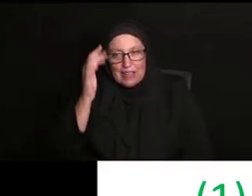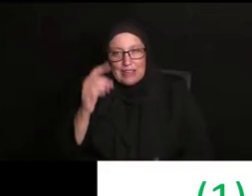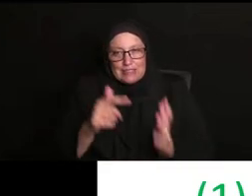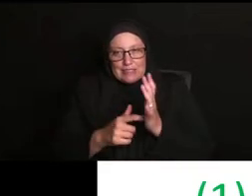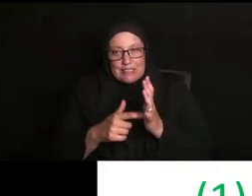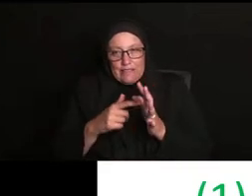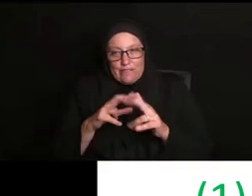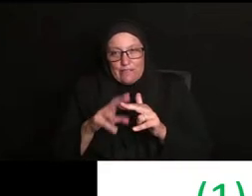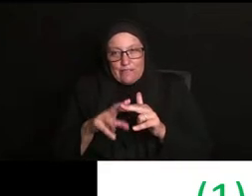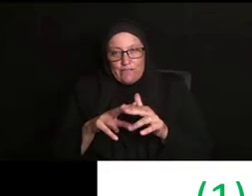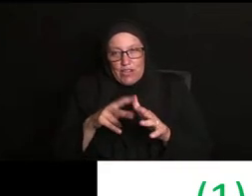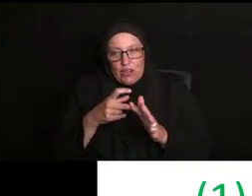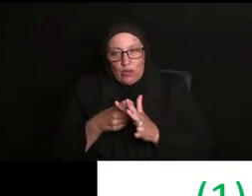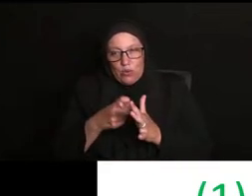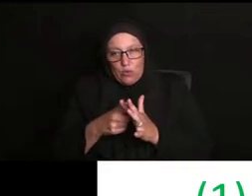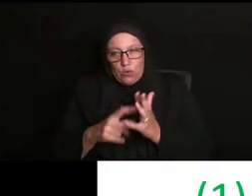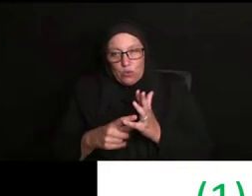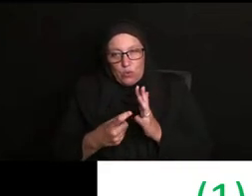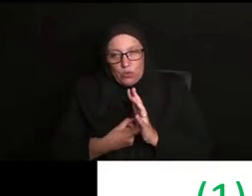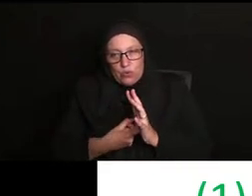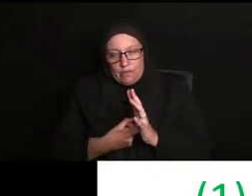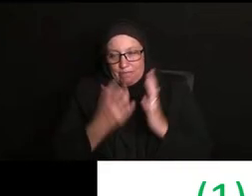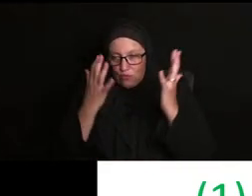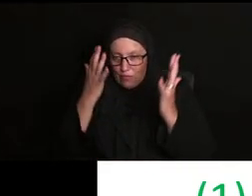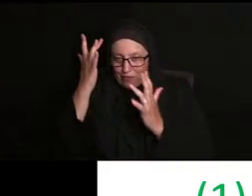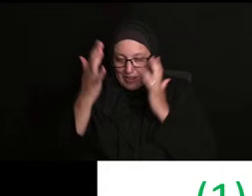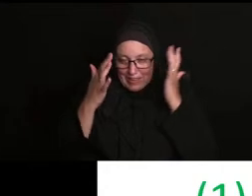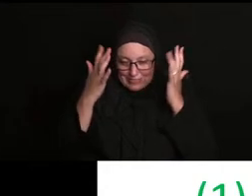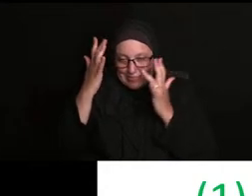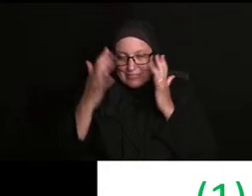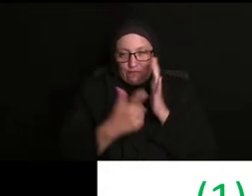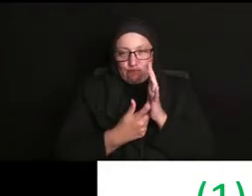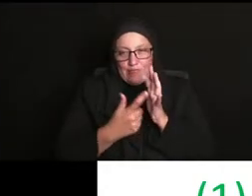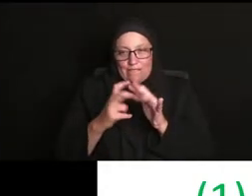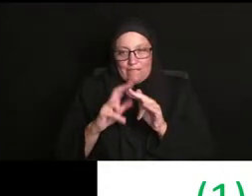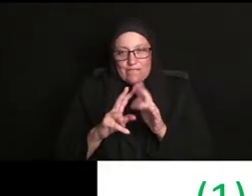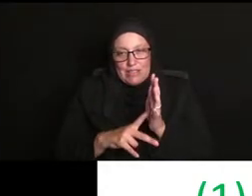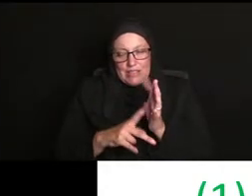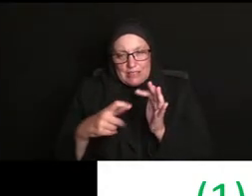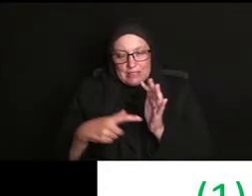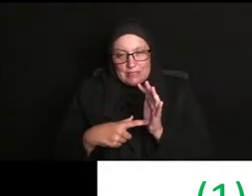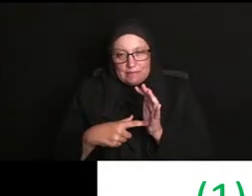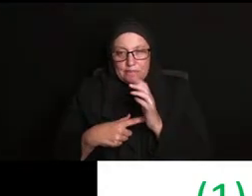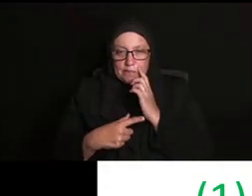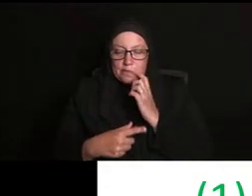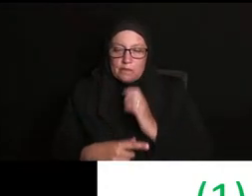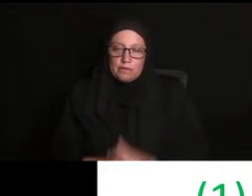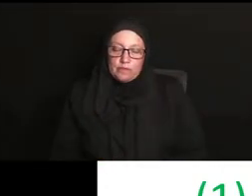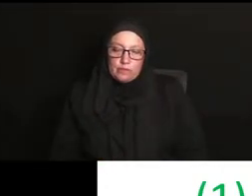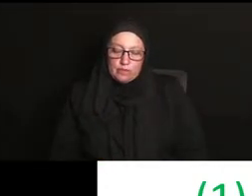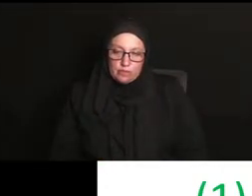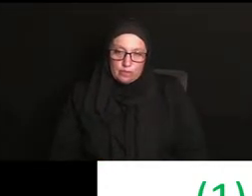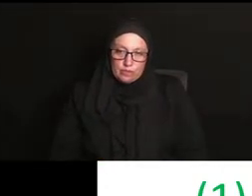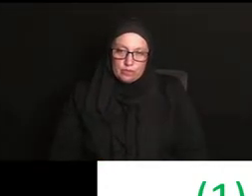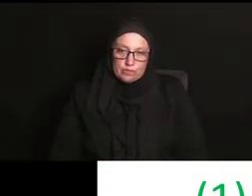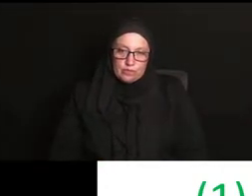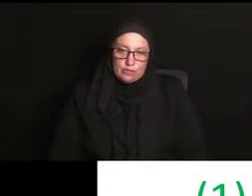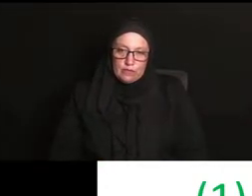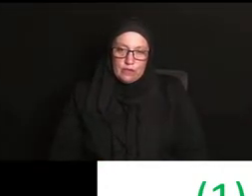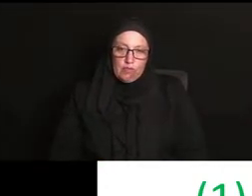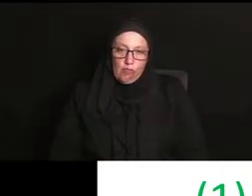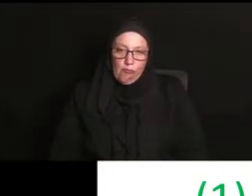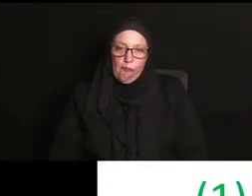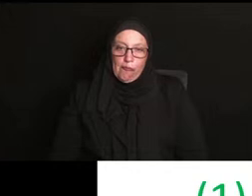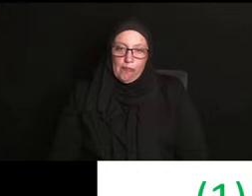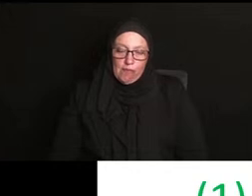contemplate over خَلْقِ السَّمَاوَاتِ وَالْأَرْضِ. This creation around us and including